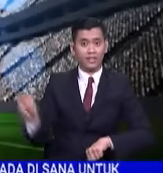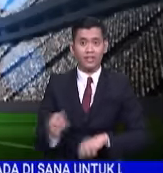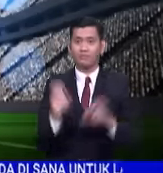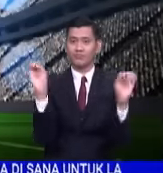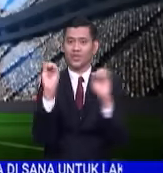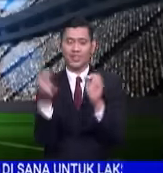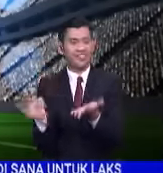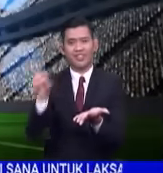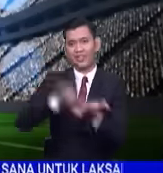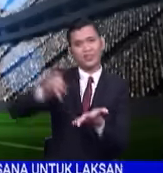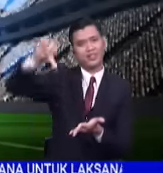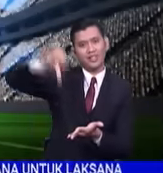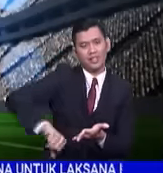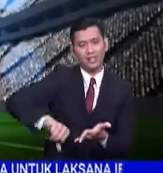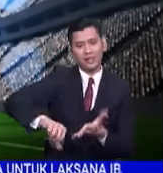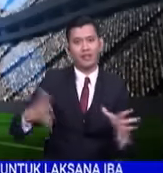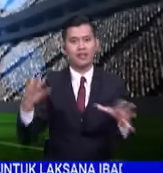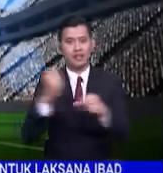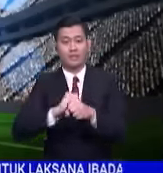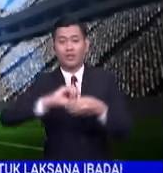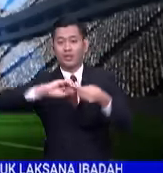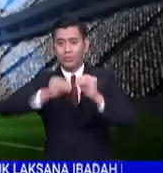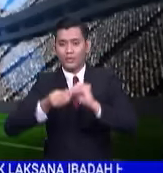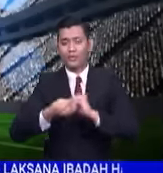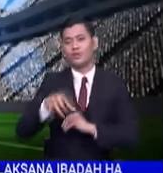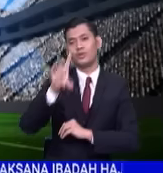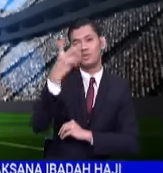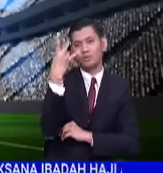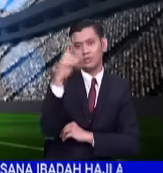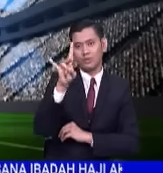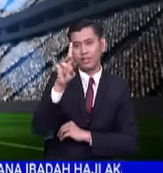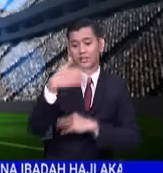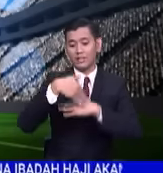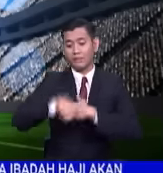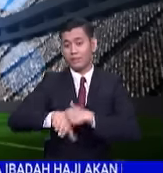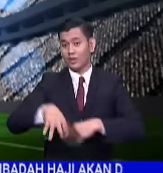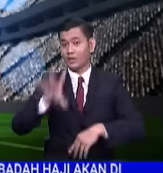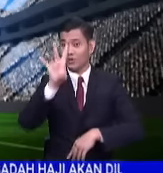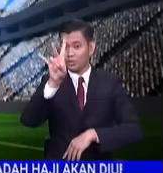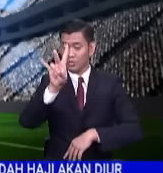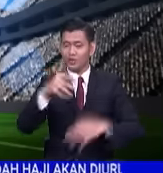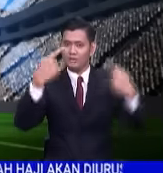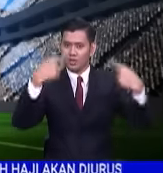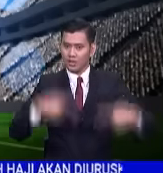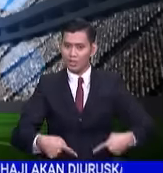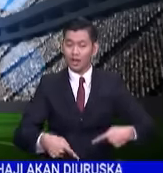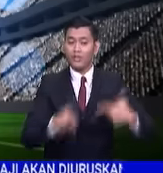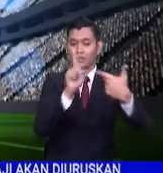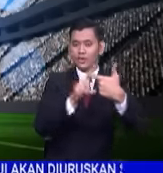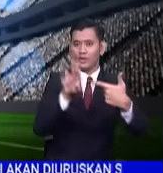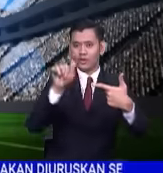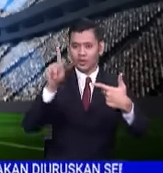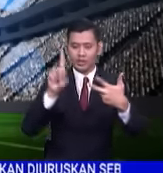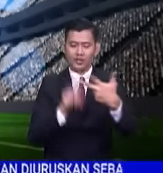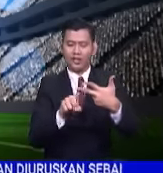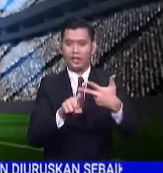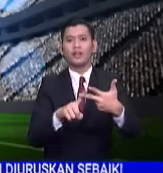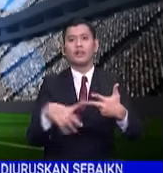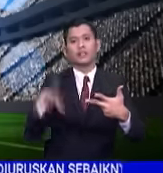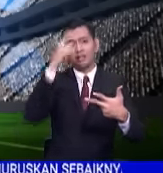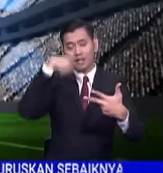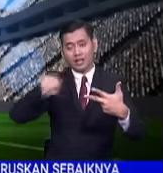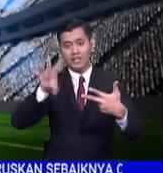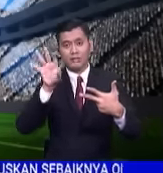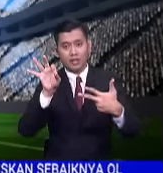terus kekal di tangga teratas dengan 17 mata selepas 7 perlawanan diikuti UAE 15 mata, Thailand 9 mata,